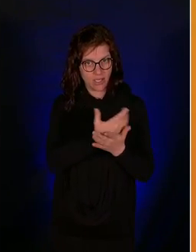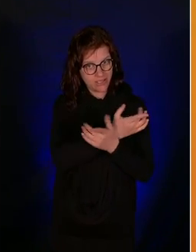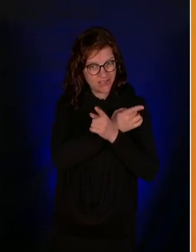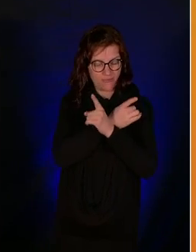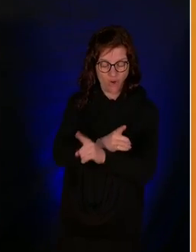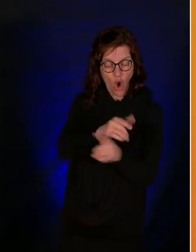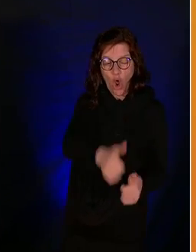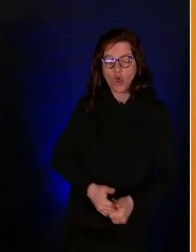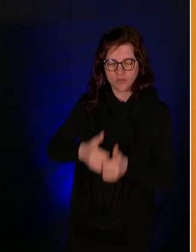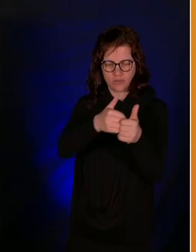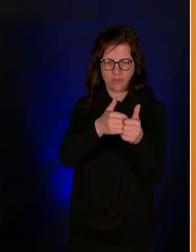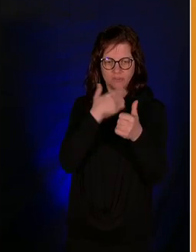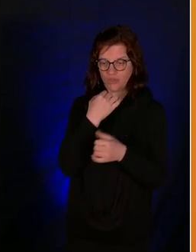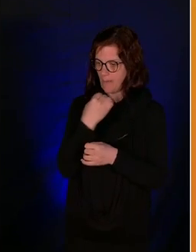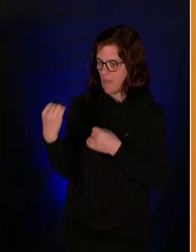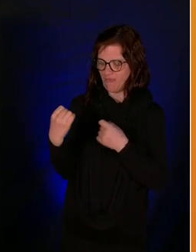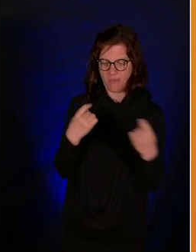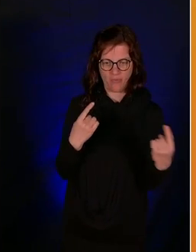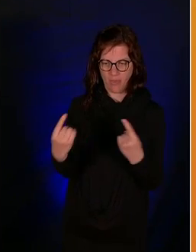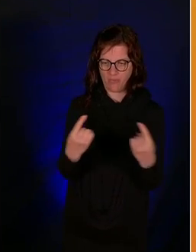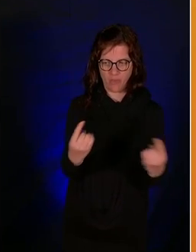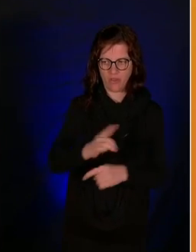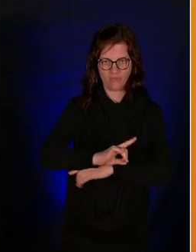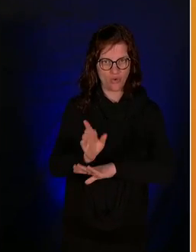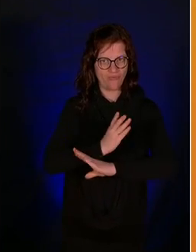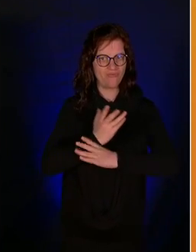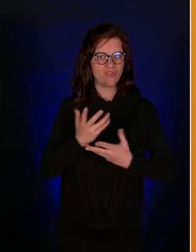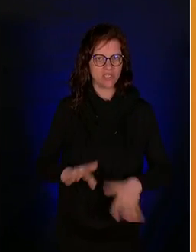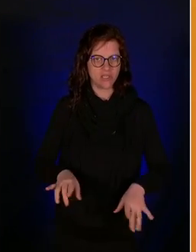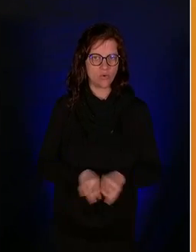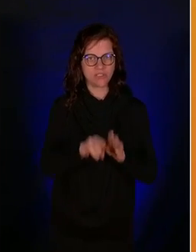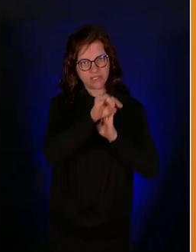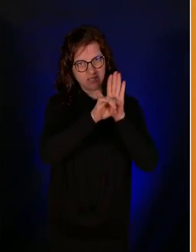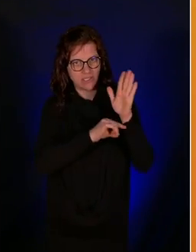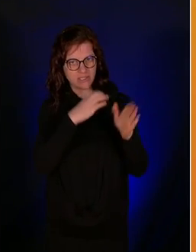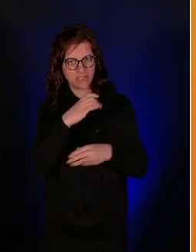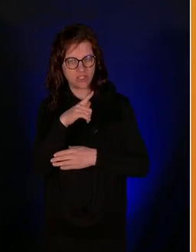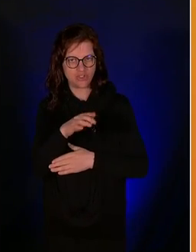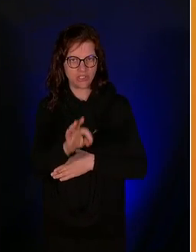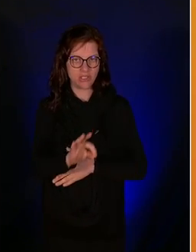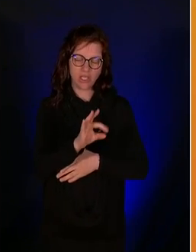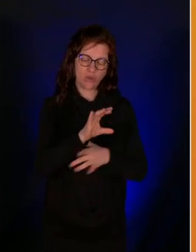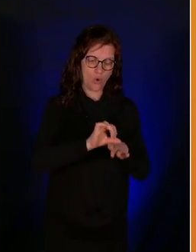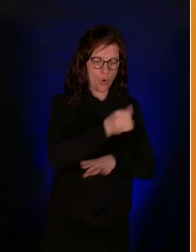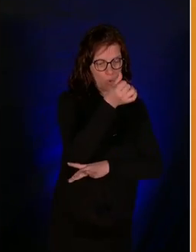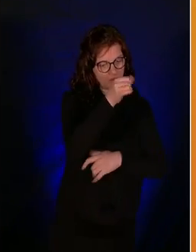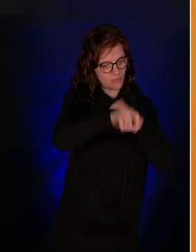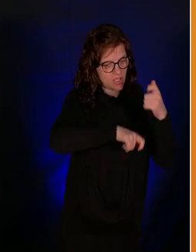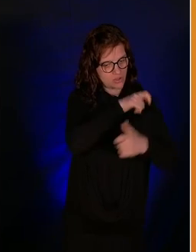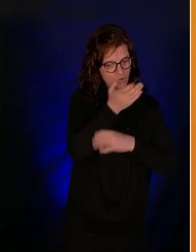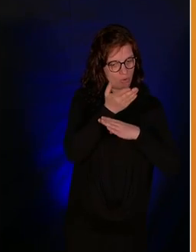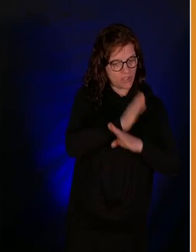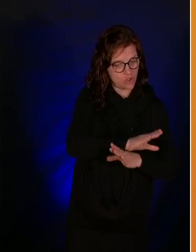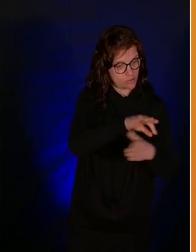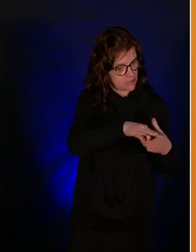plus être isolés. Et c'est une liste aussi CGT de 11 représentants salariés qui ont été élus pour